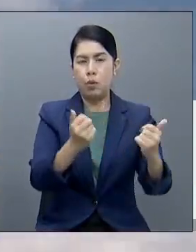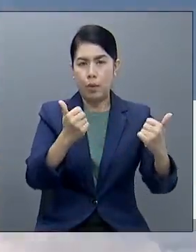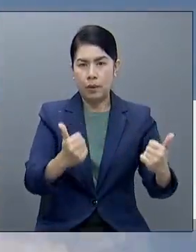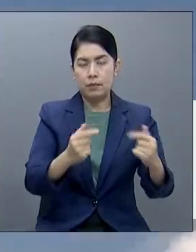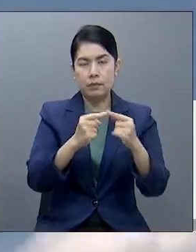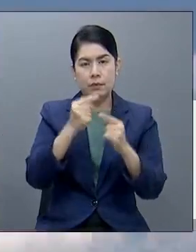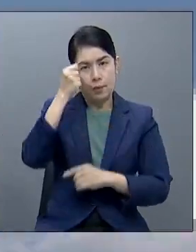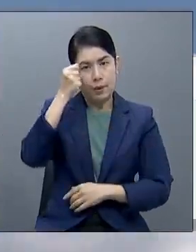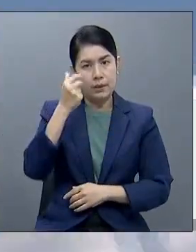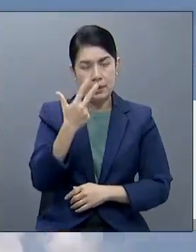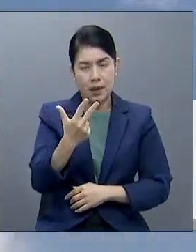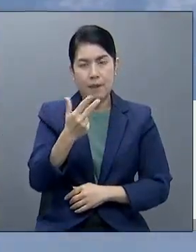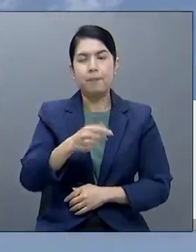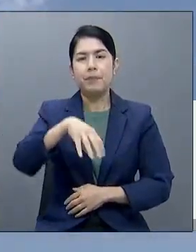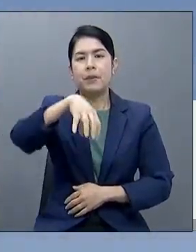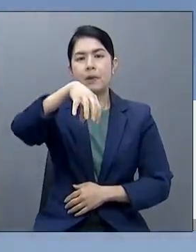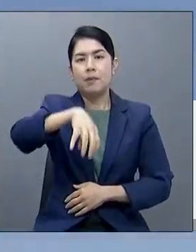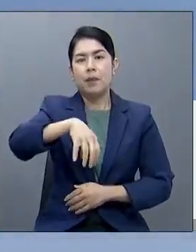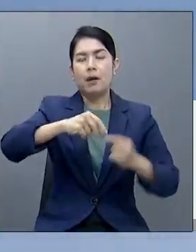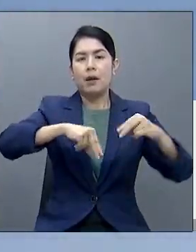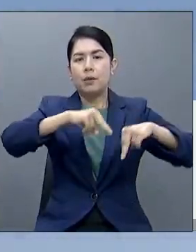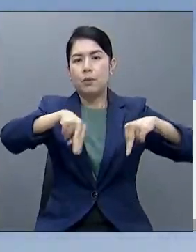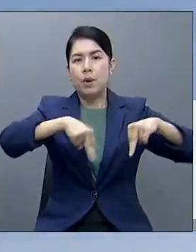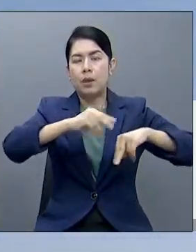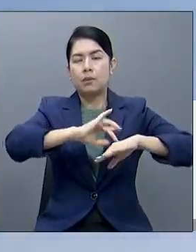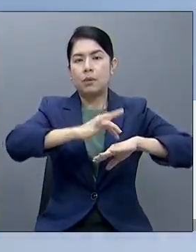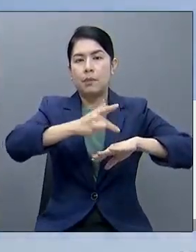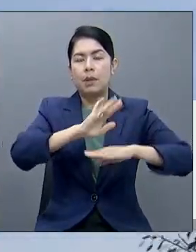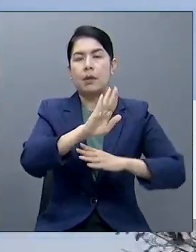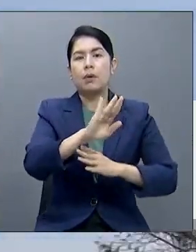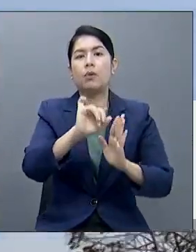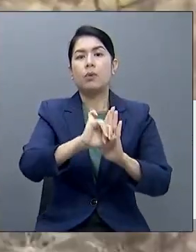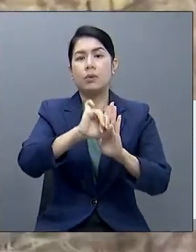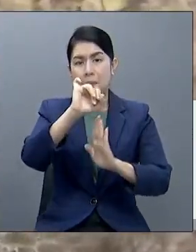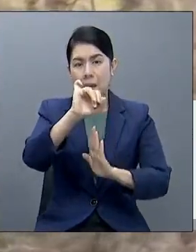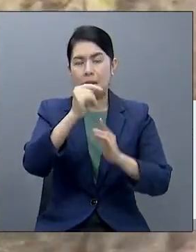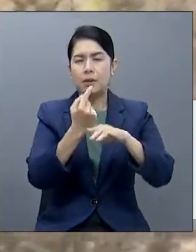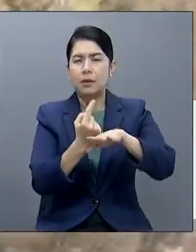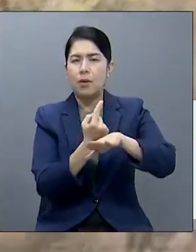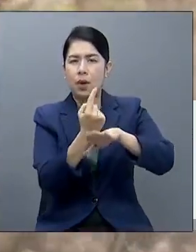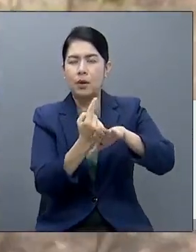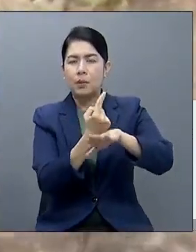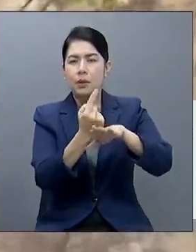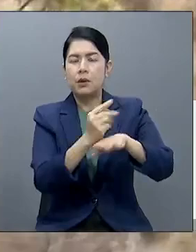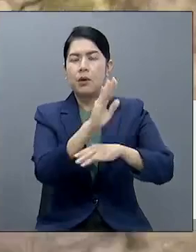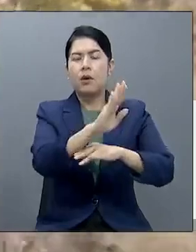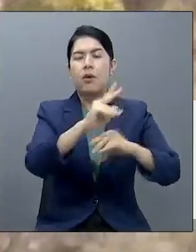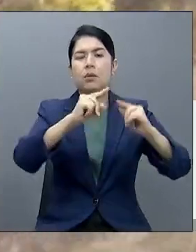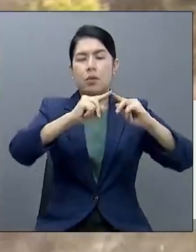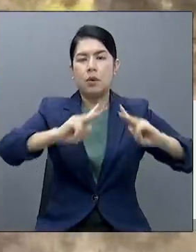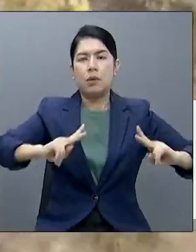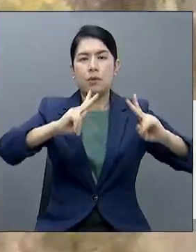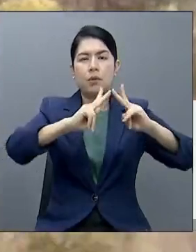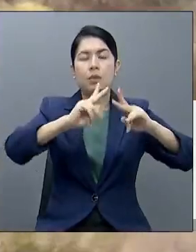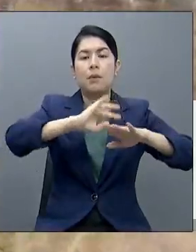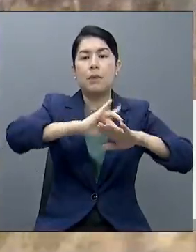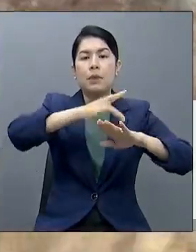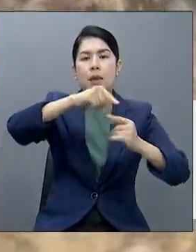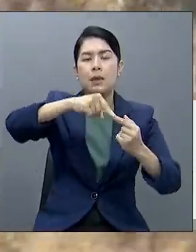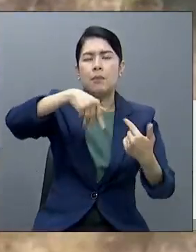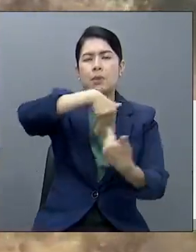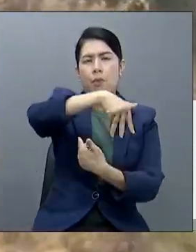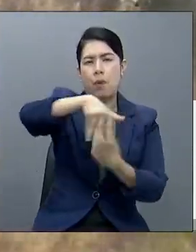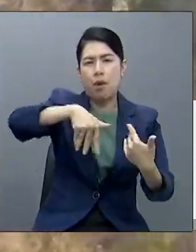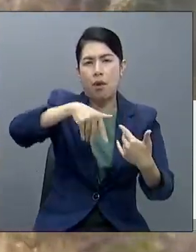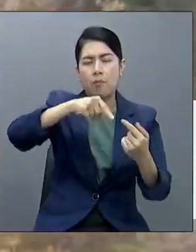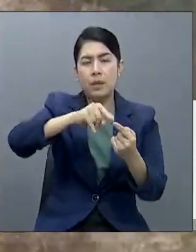เมื่อวานนี้สำนักบริหารพื้นที่อนุรักษ์ที่16เชียงใหม่นำเฮลิคอปเตอร์ของกระทรวงทรัพยากรธรรมชาติและสิ่งแวดล้อมบินสำรวจและส่